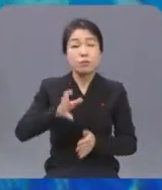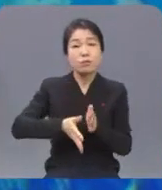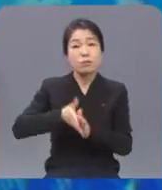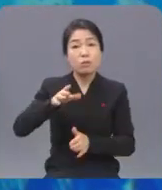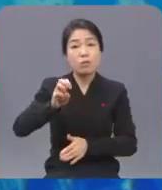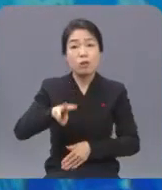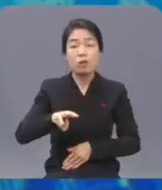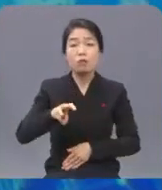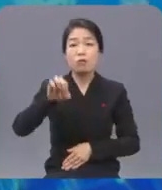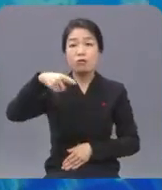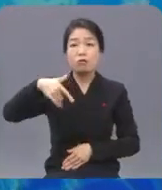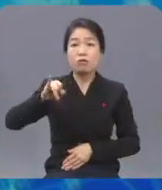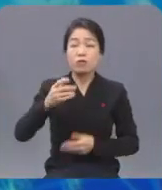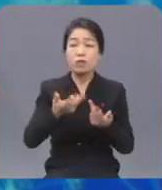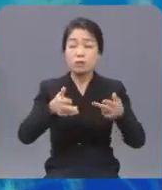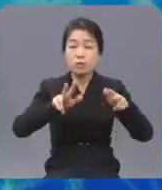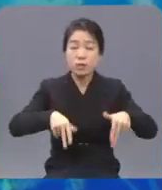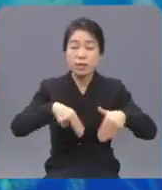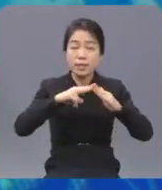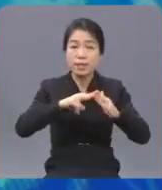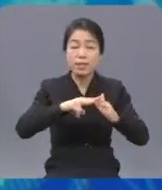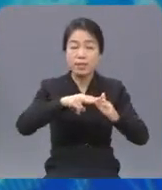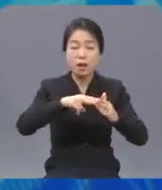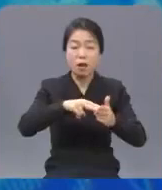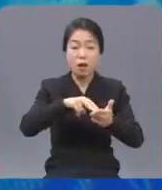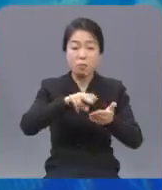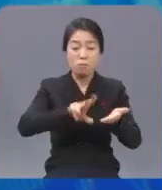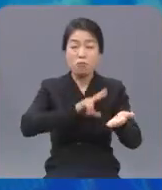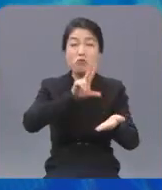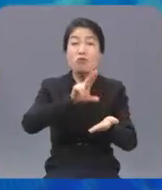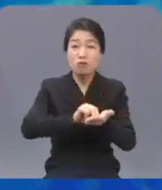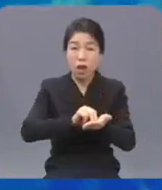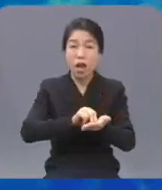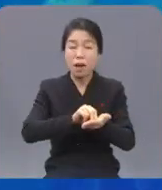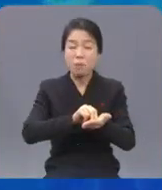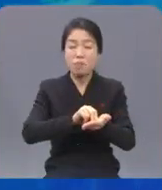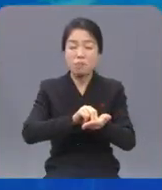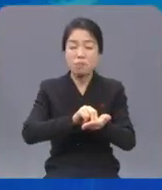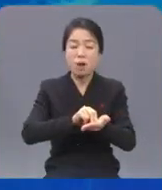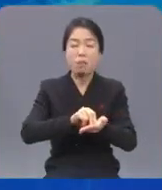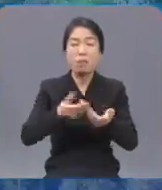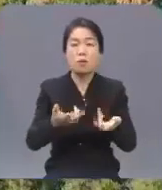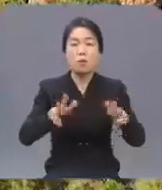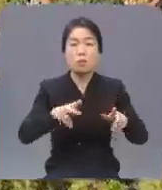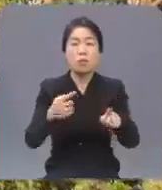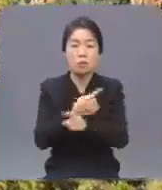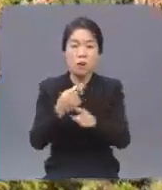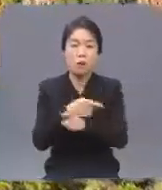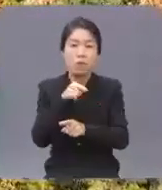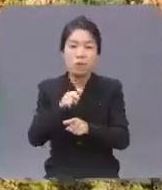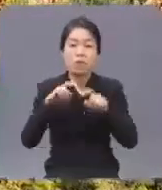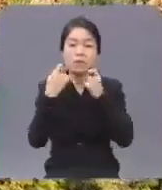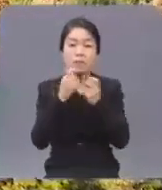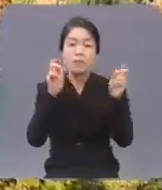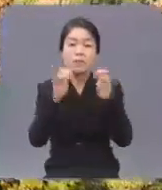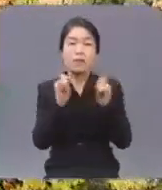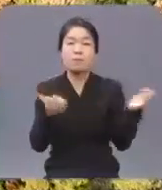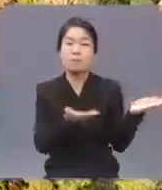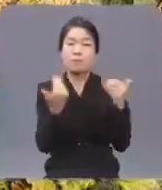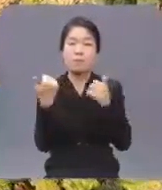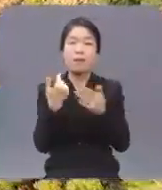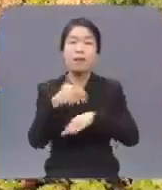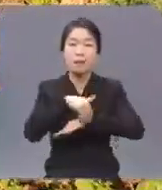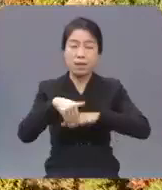광주시가 광주 우치공원을 시설률 제한이 없는 주제공원으로 변경해서 민간 사업자를 유치할 계획입니다.